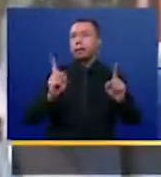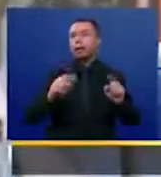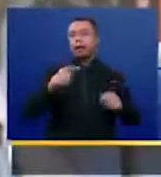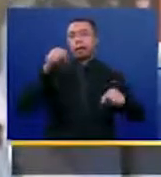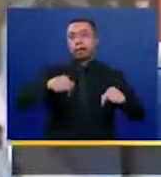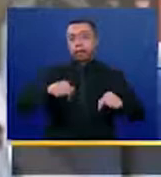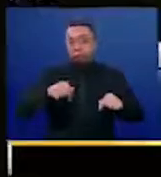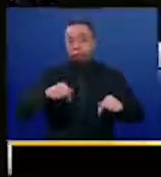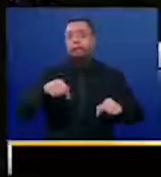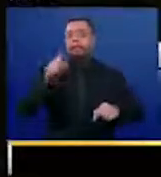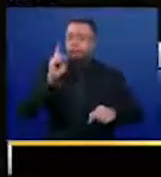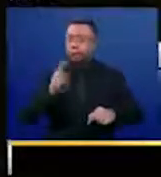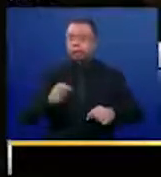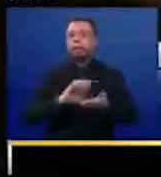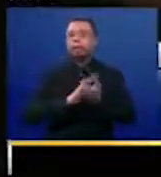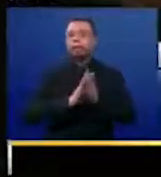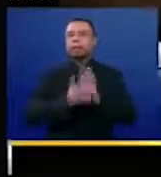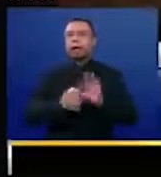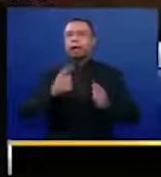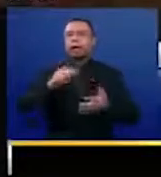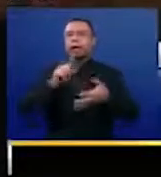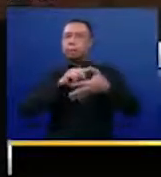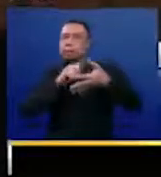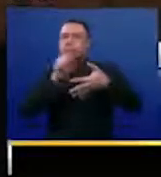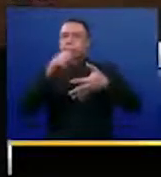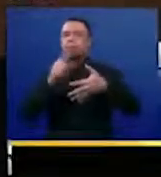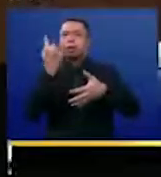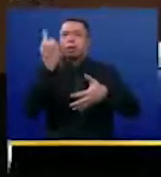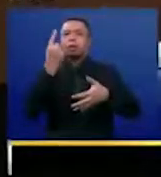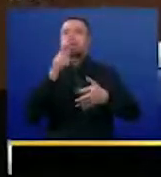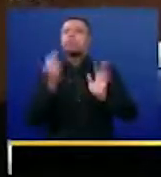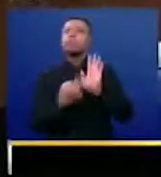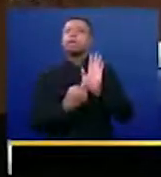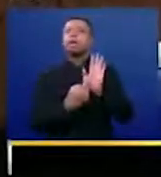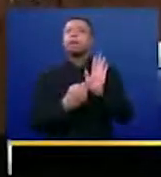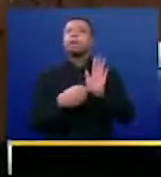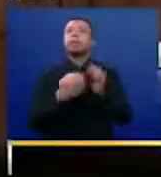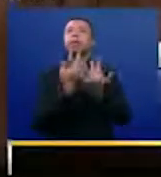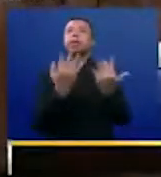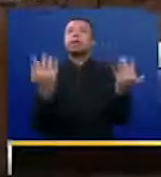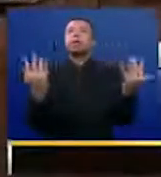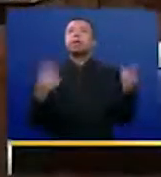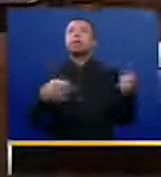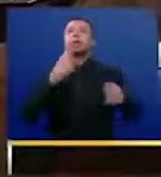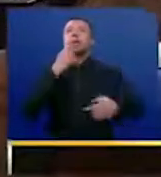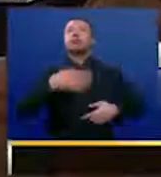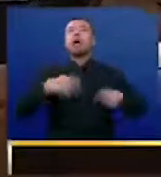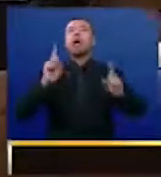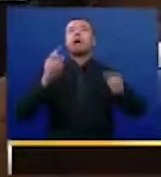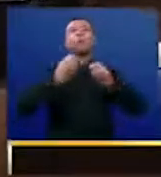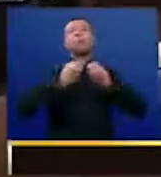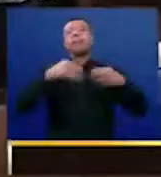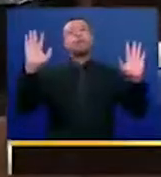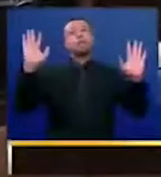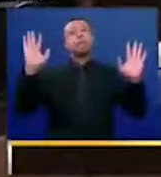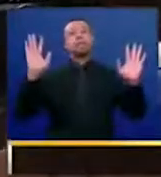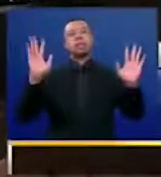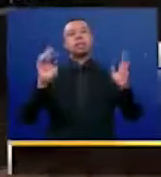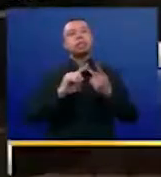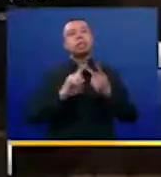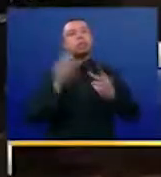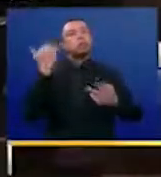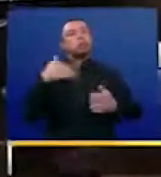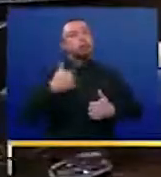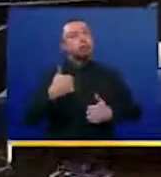tentu ini menjadi salah satu poin Bagaimana menjamin kebebasan dari Miami masyarakat dan Sehingga tadi